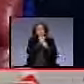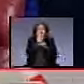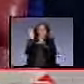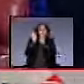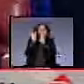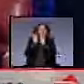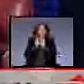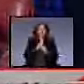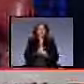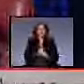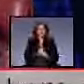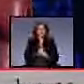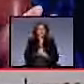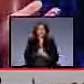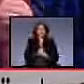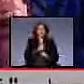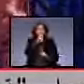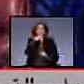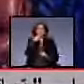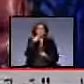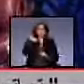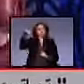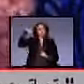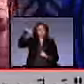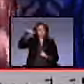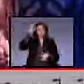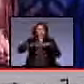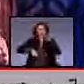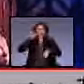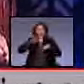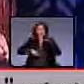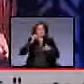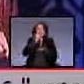ام تمثيل. وكان اول مره اعرف ان هذا القسم تابع لوزاره العدل مش وزاره الداخليه.